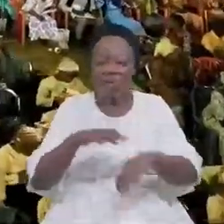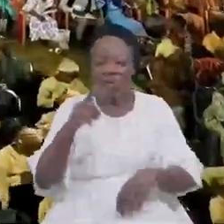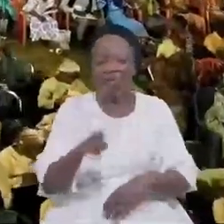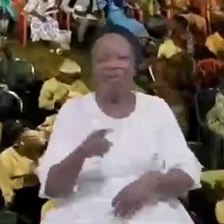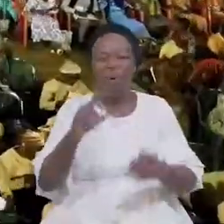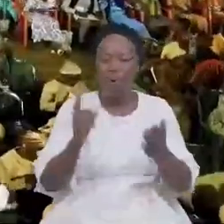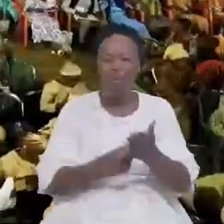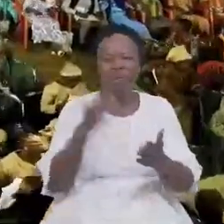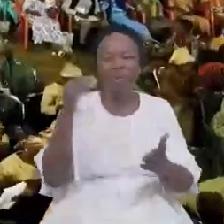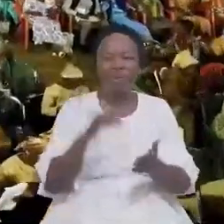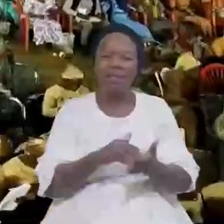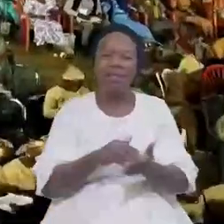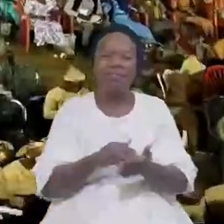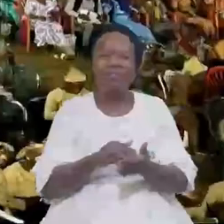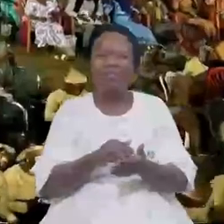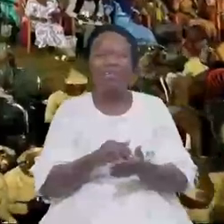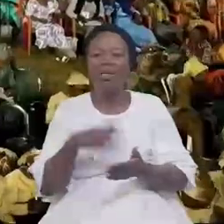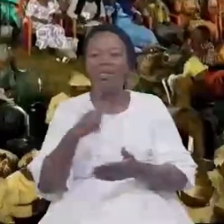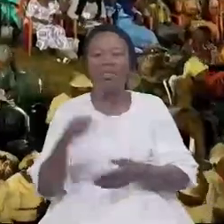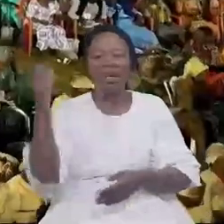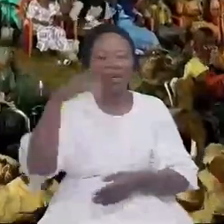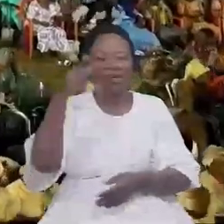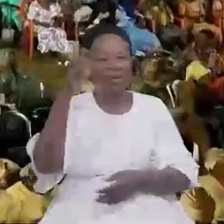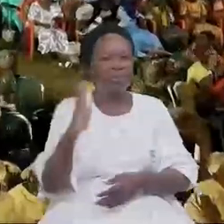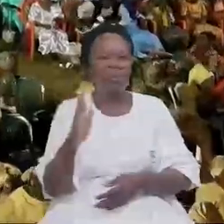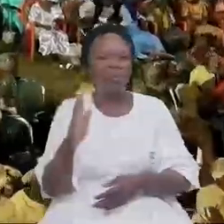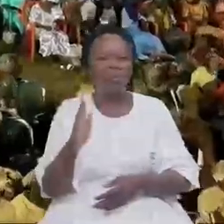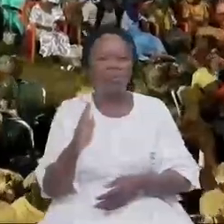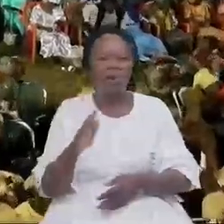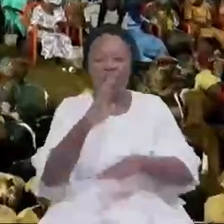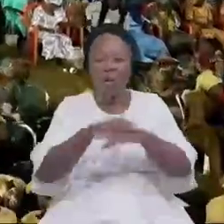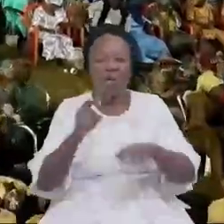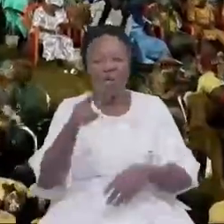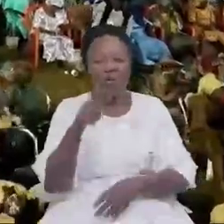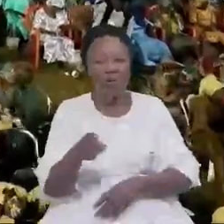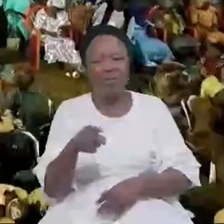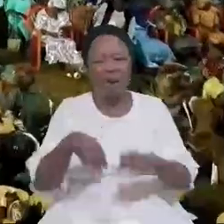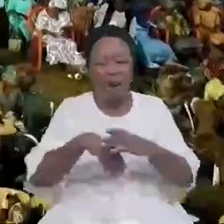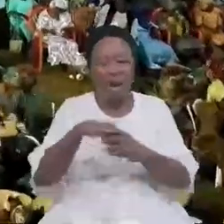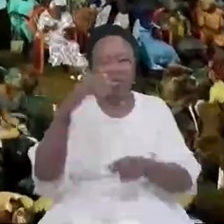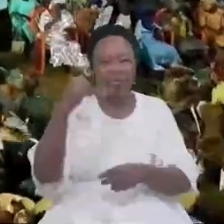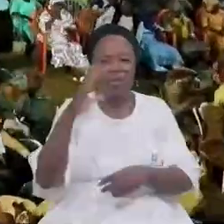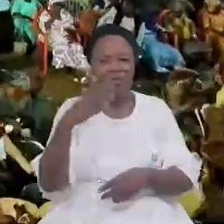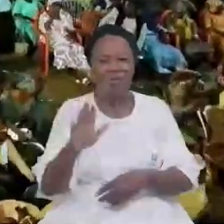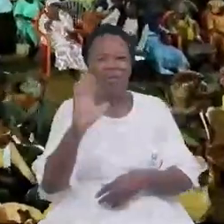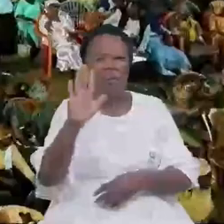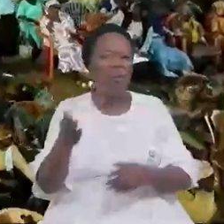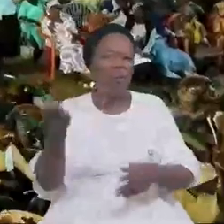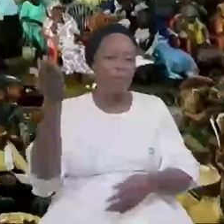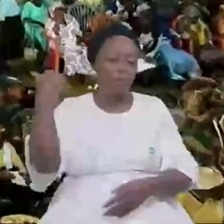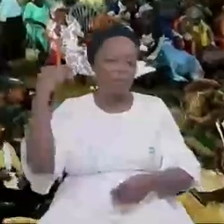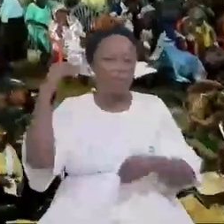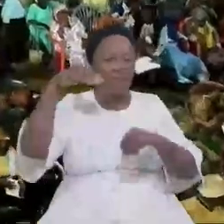encore, la grâce de Dieu vous appelle hors de votre